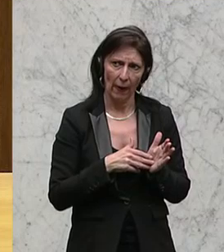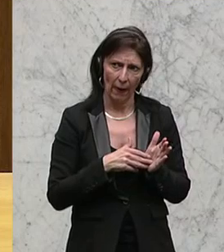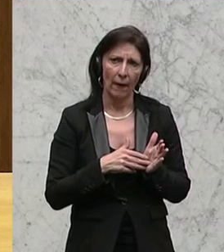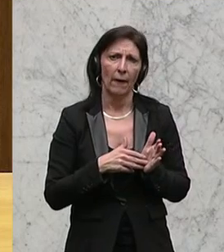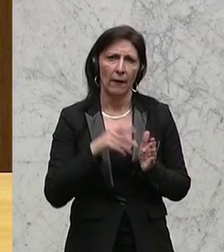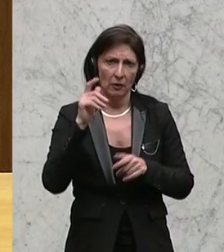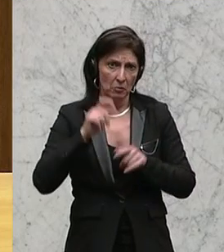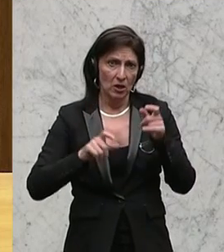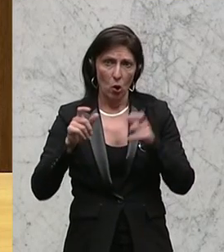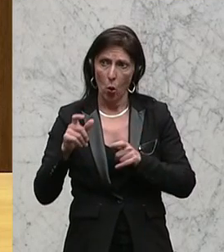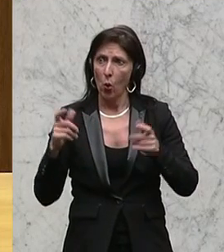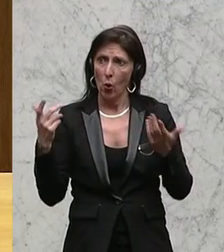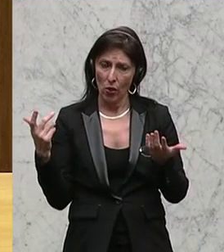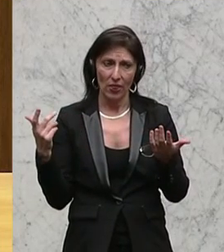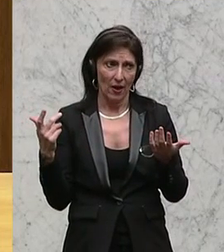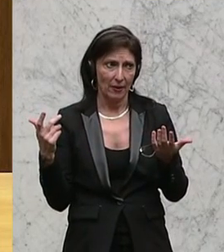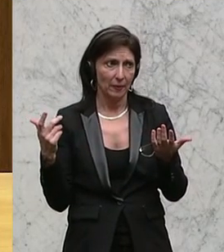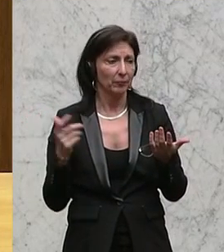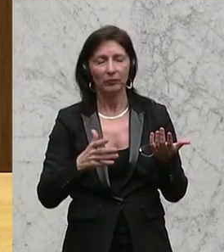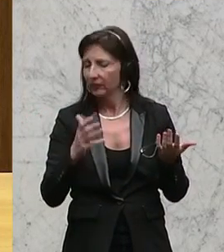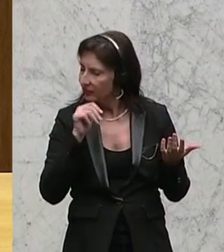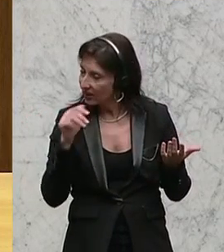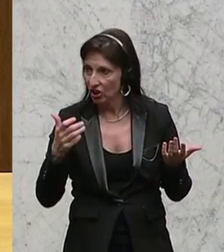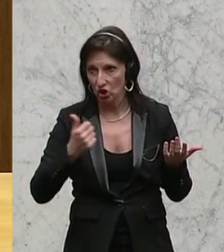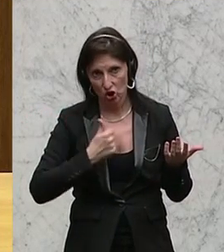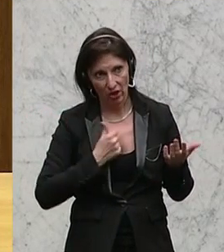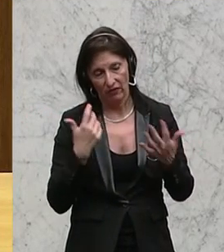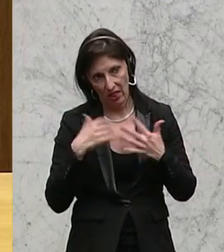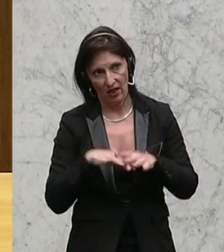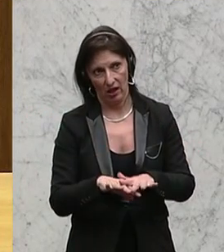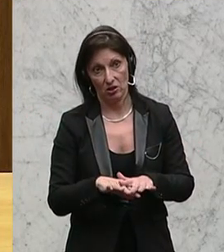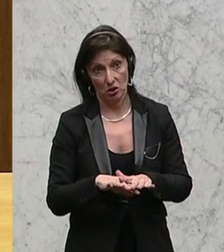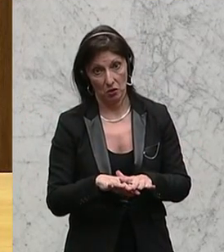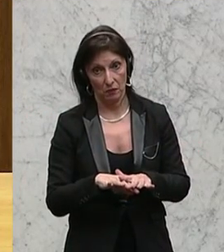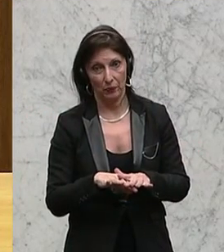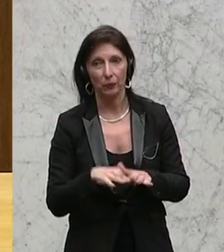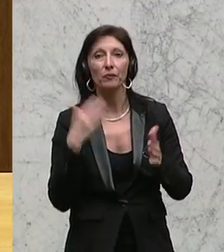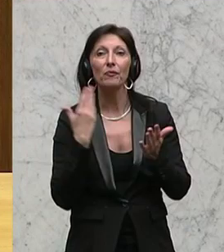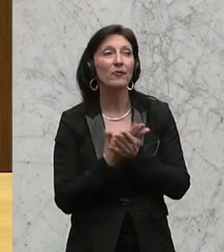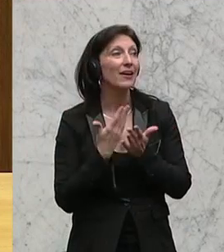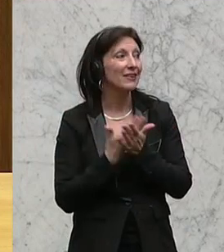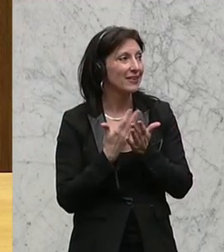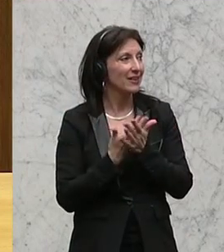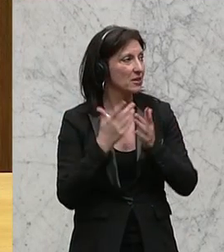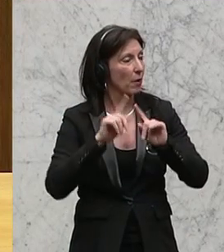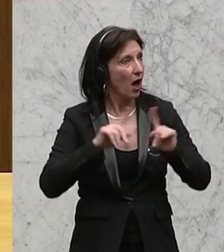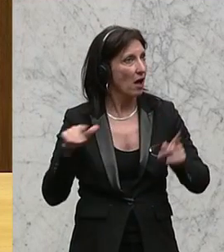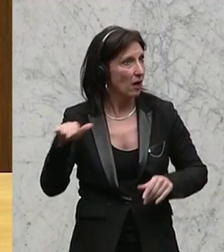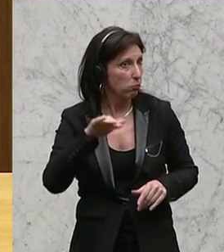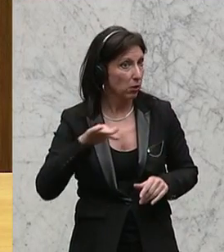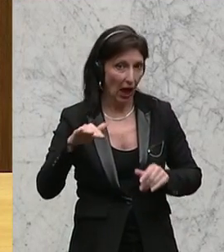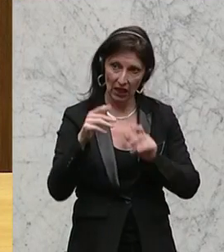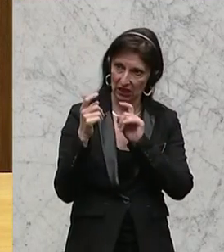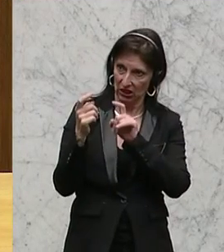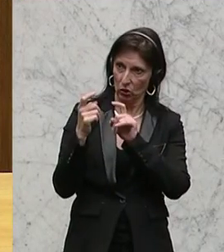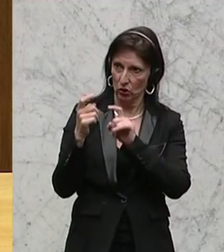Integrationen in Schweden sind. Das sollte uns zu denken geben und deshalb diskutieren wir auch in einem anderen Bereich, wo wir glauben,